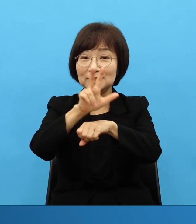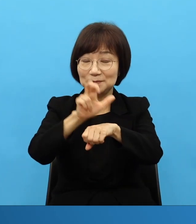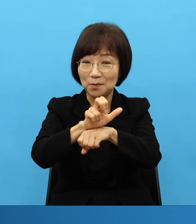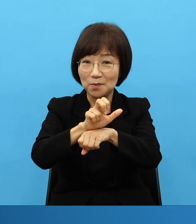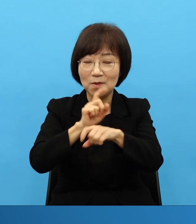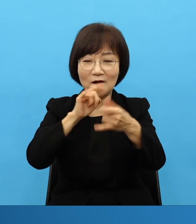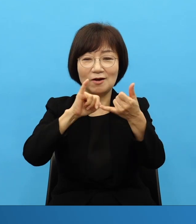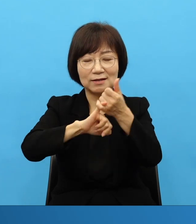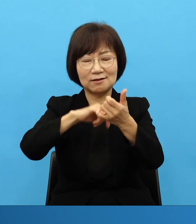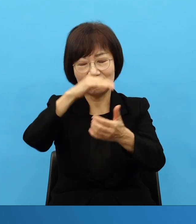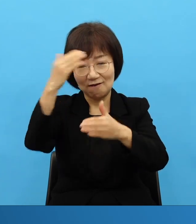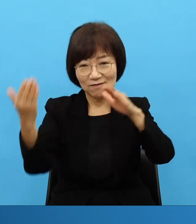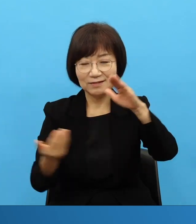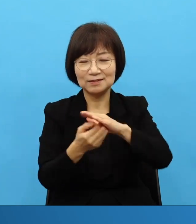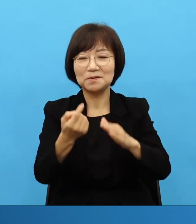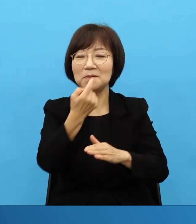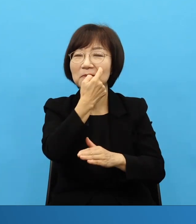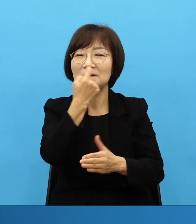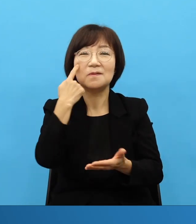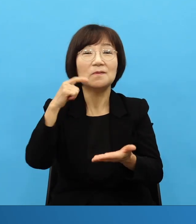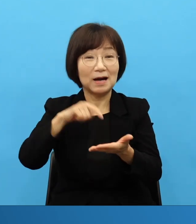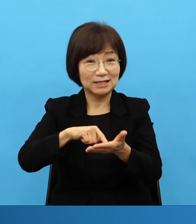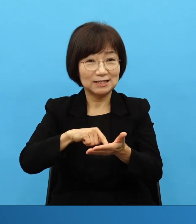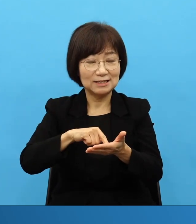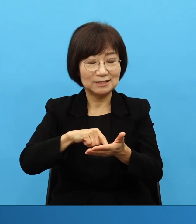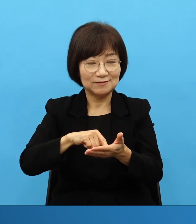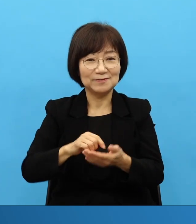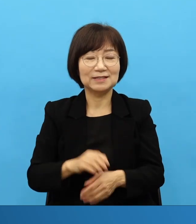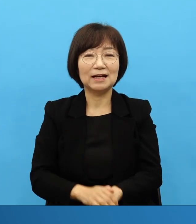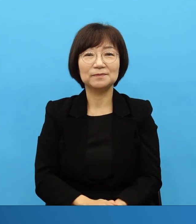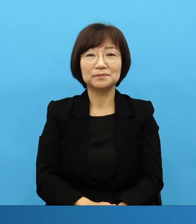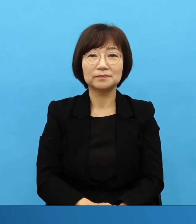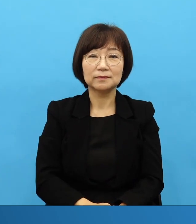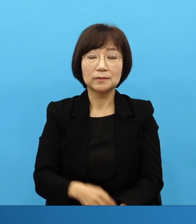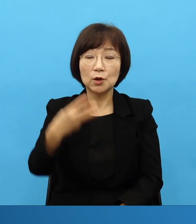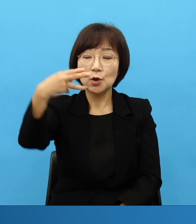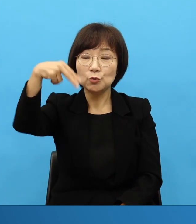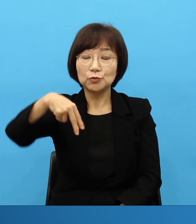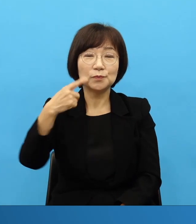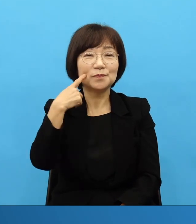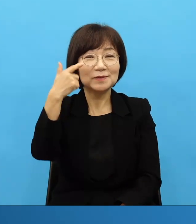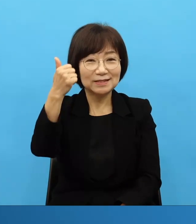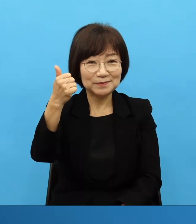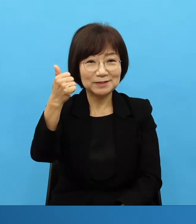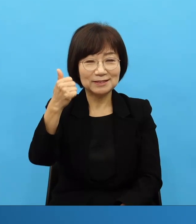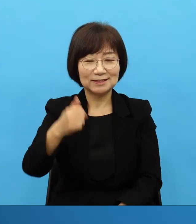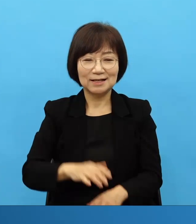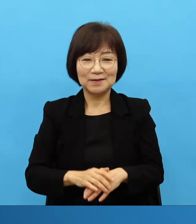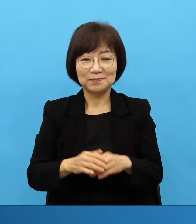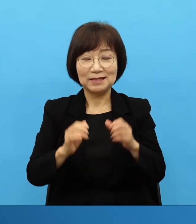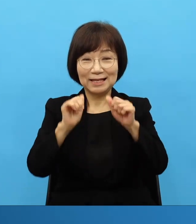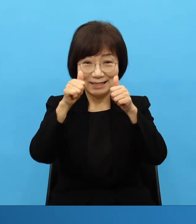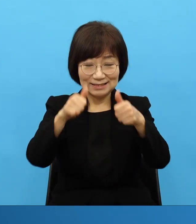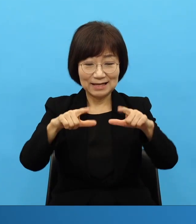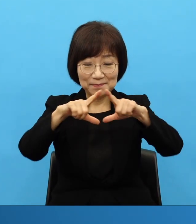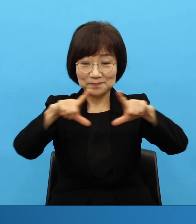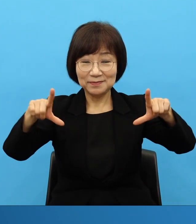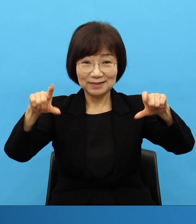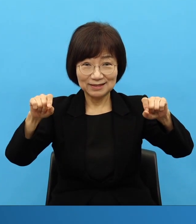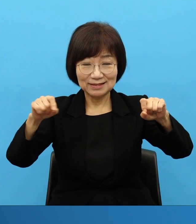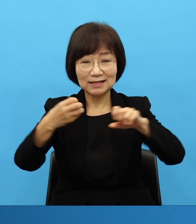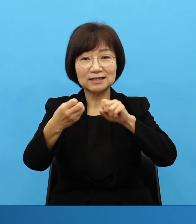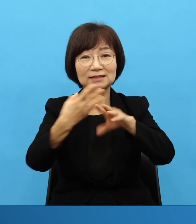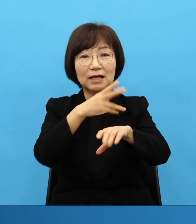확인하는 한 해가 되겠습니다. 유광수 목사는 2023년 연합장을 통해 응답